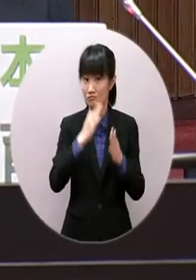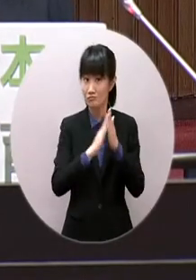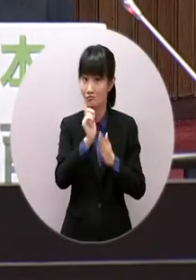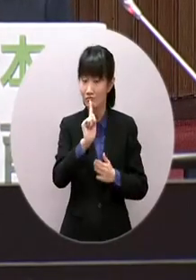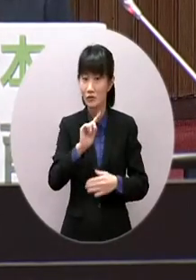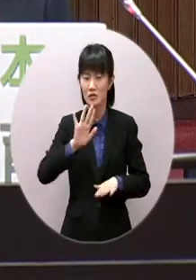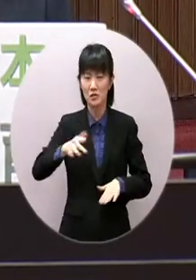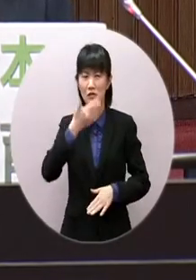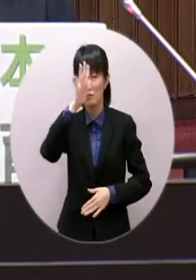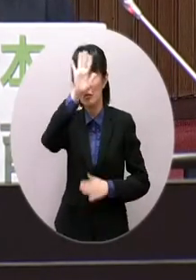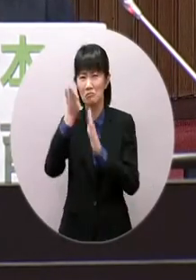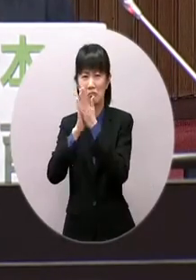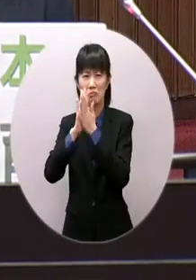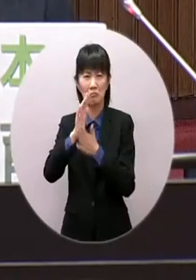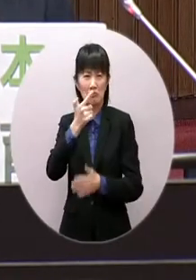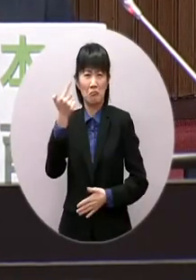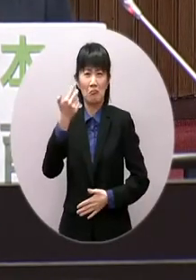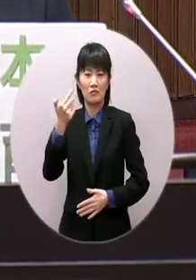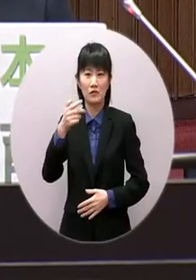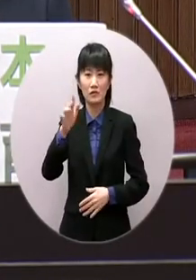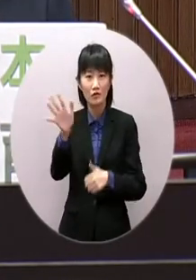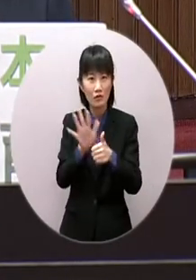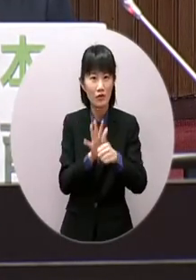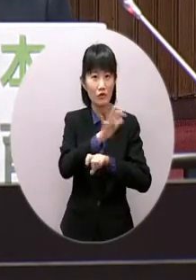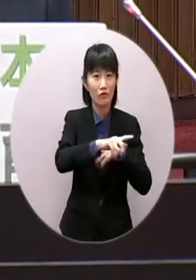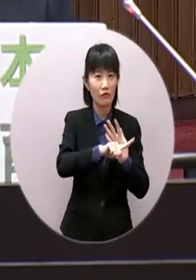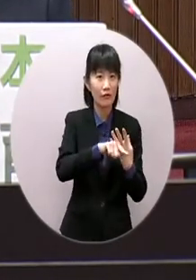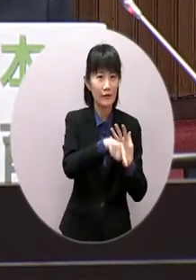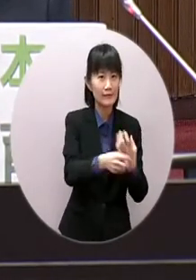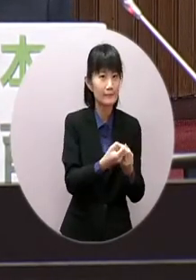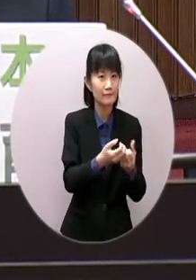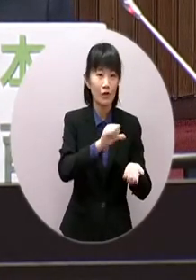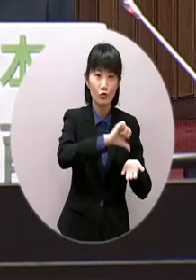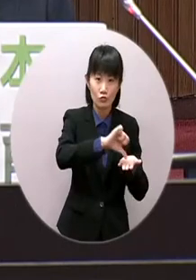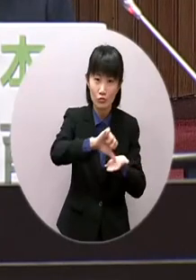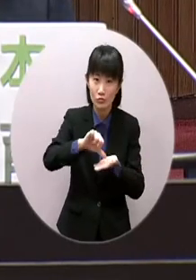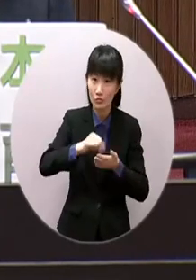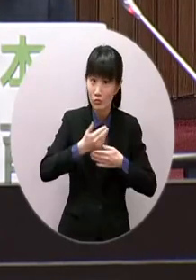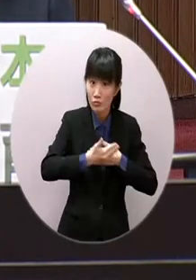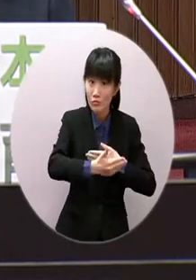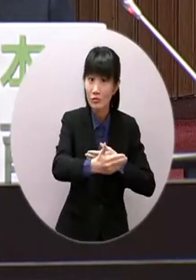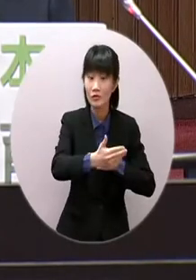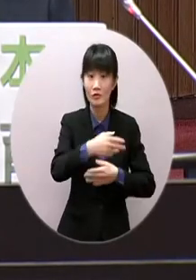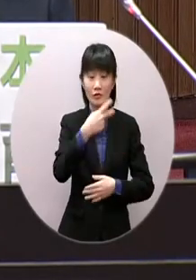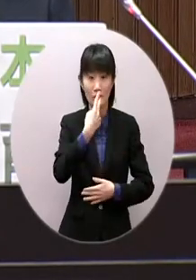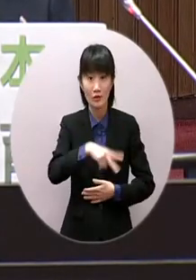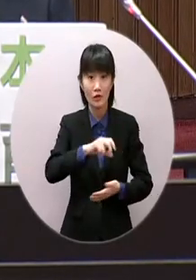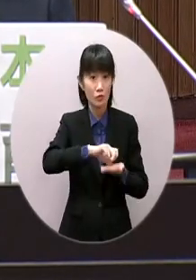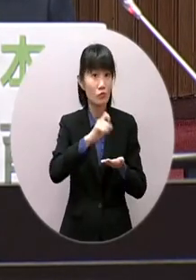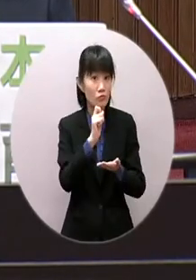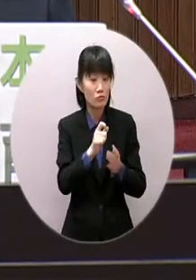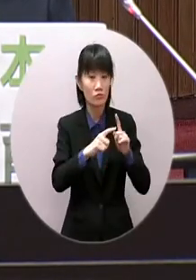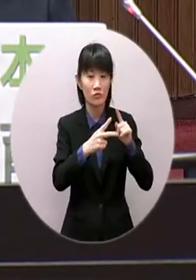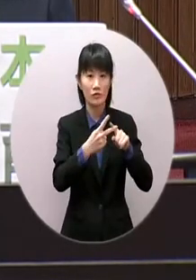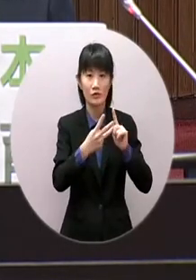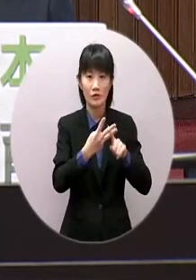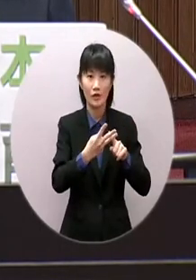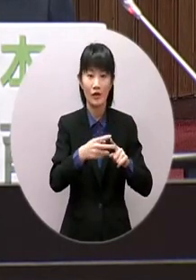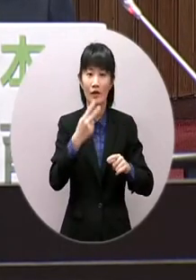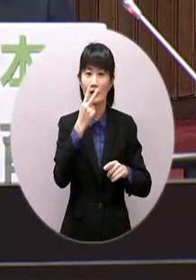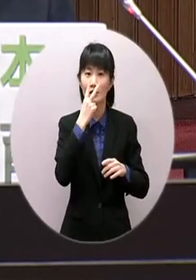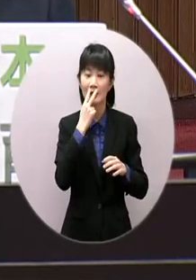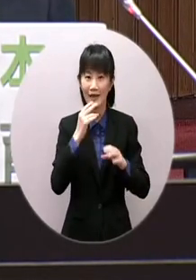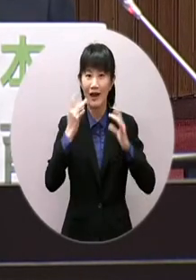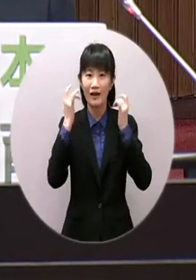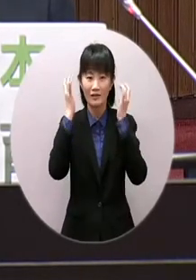端气候，我们的韧性调试是什么？是从育种呢？从种植的模式呢？还是我们应该要把台湾亚热带地